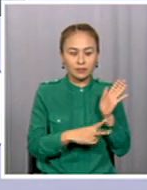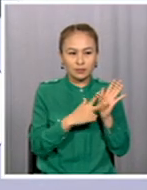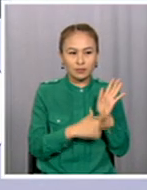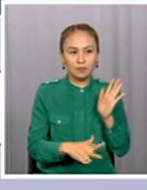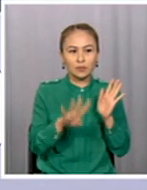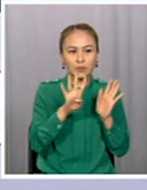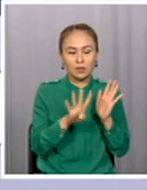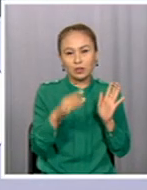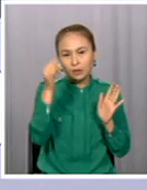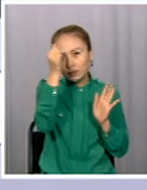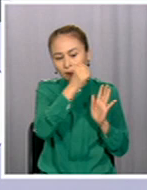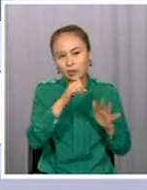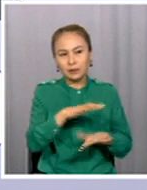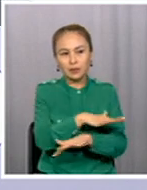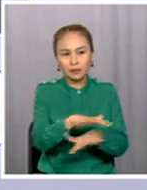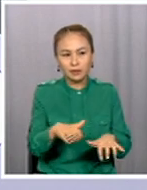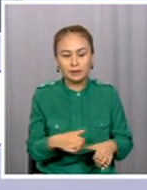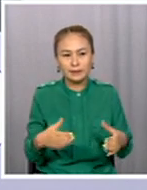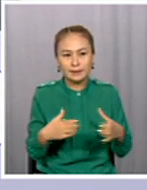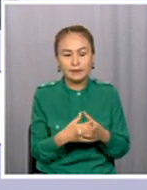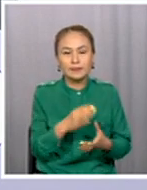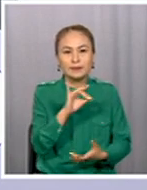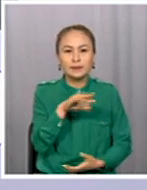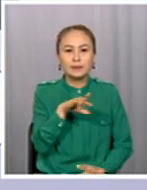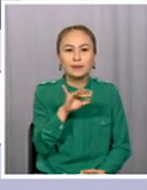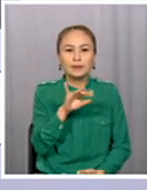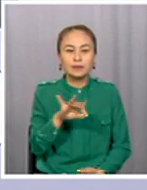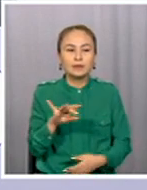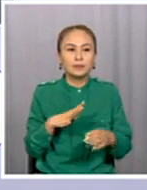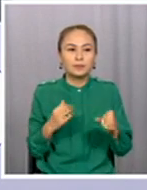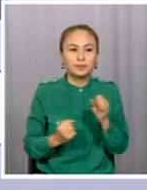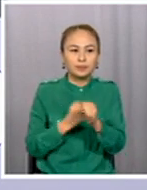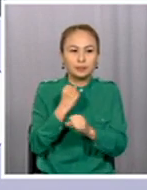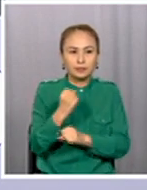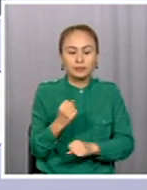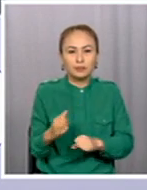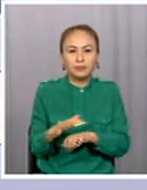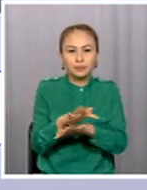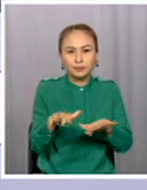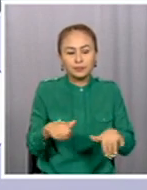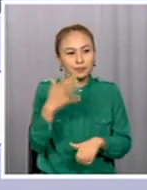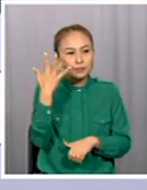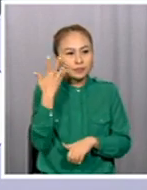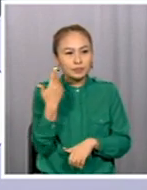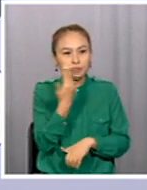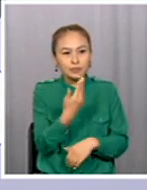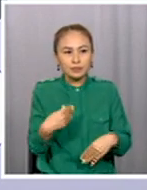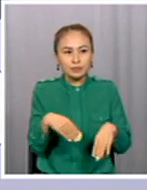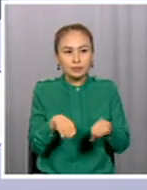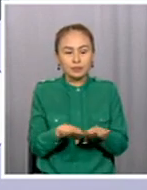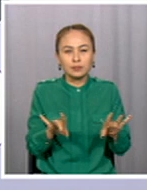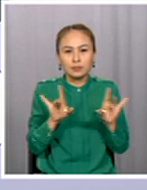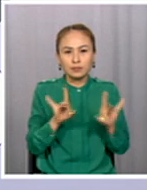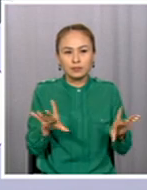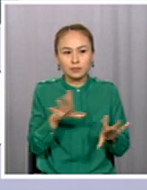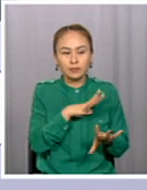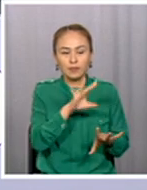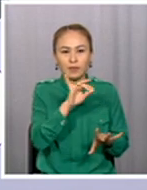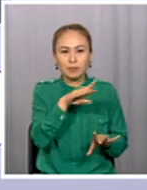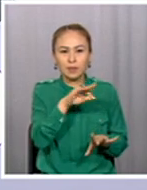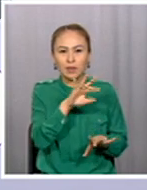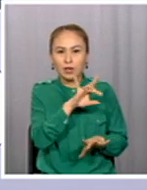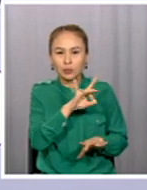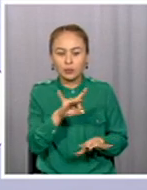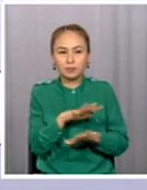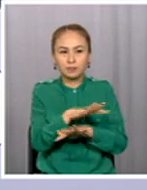жылы билікке келіп, император деп тағайындалды. Билікке келе салысымен ол былай деп мәлімдеді. Императорға